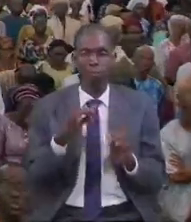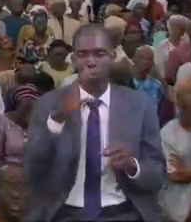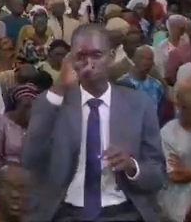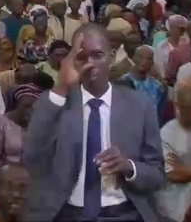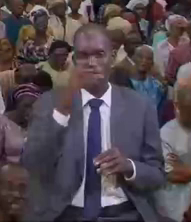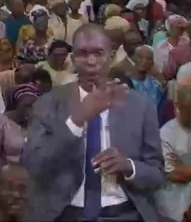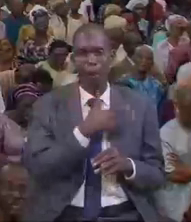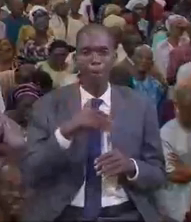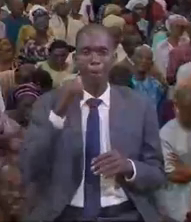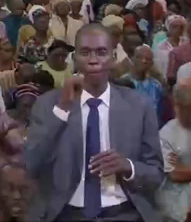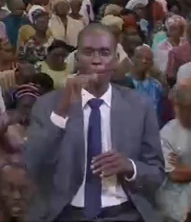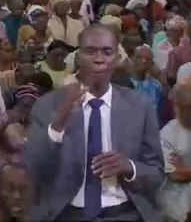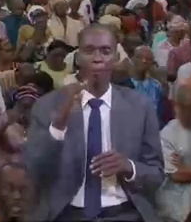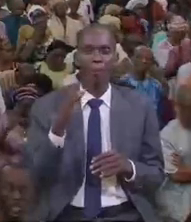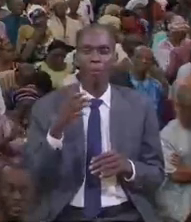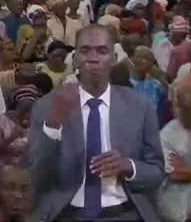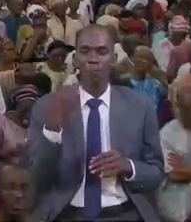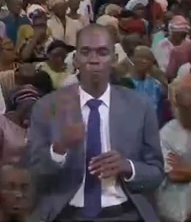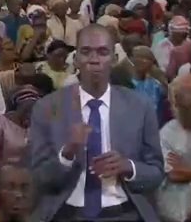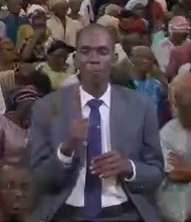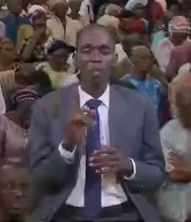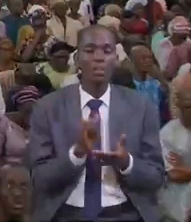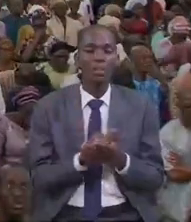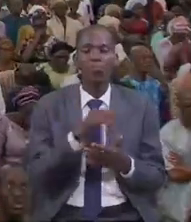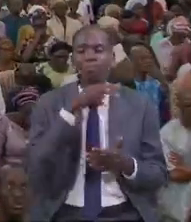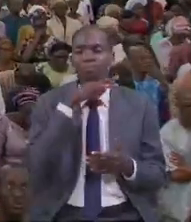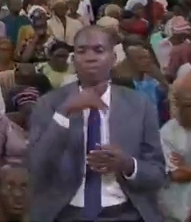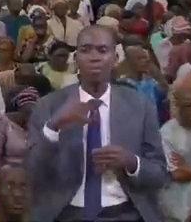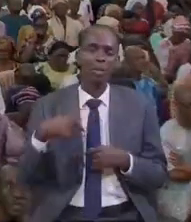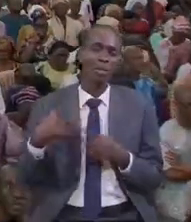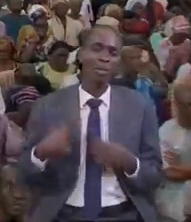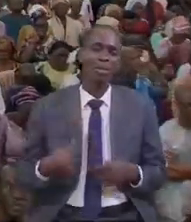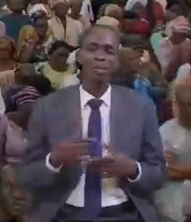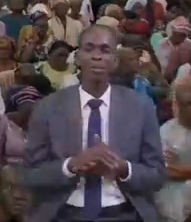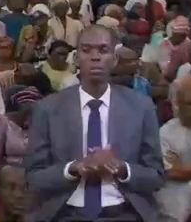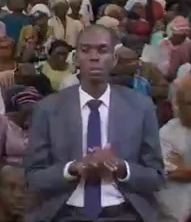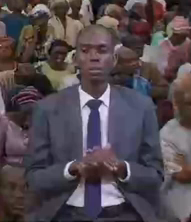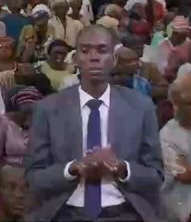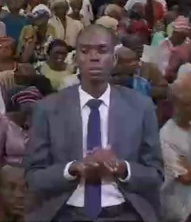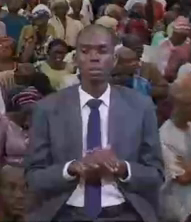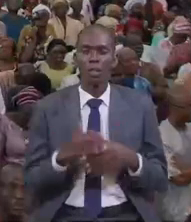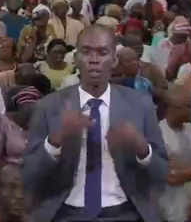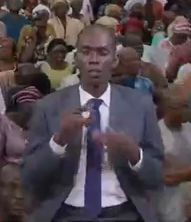entre les hommes et les femmes qui pollue le cœur. Est-ce que tu t'en es repenti